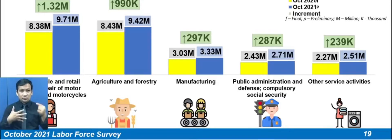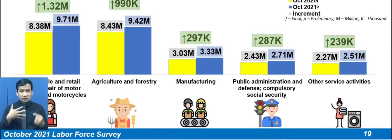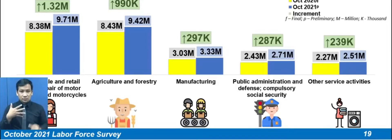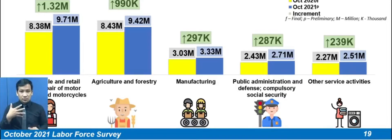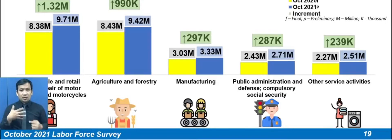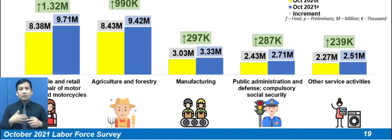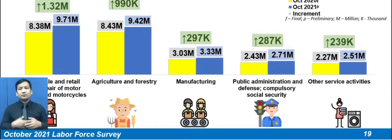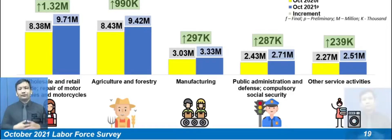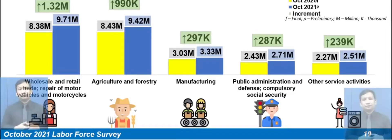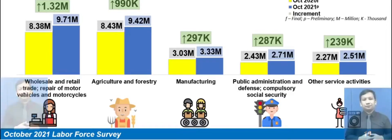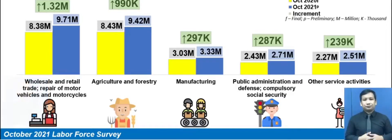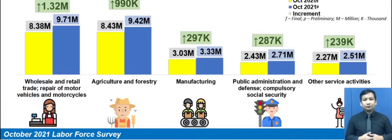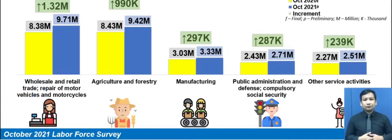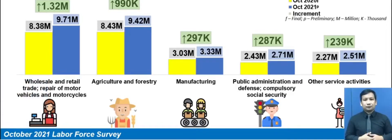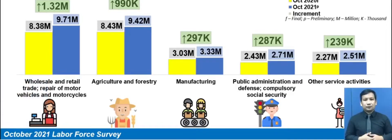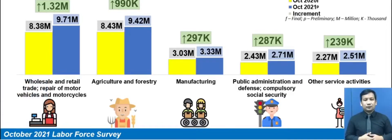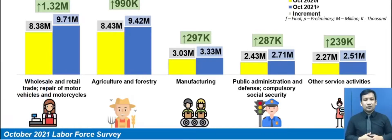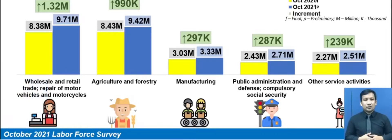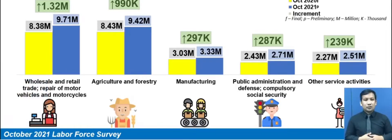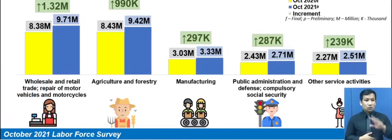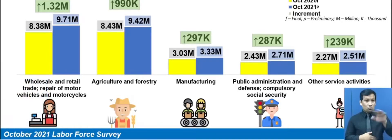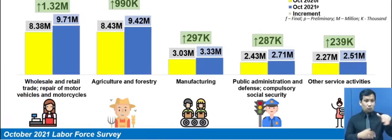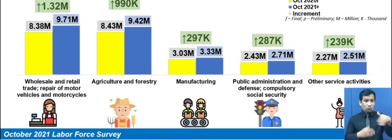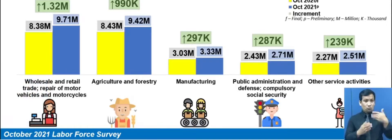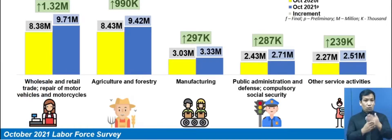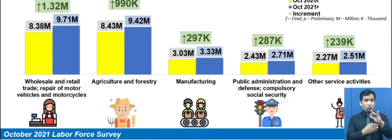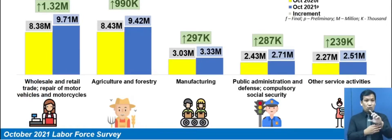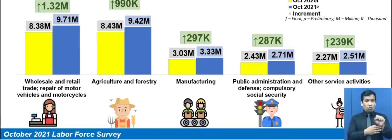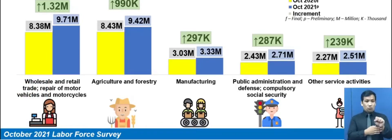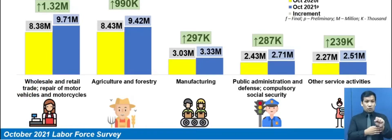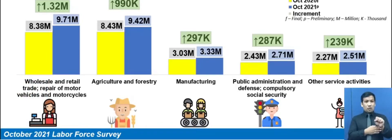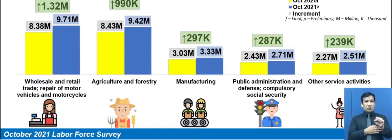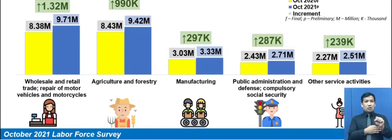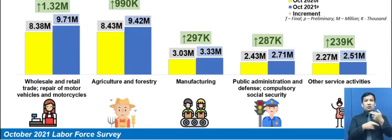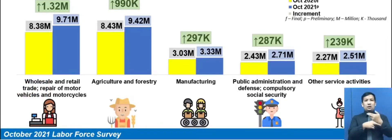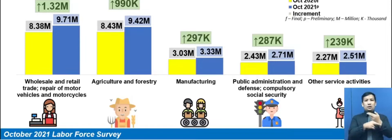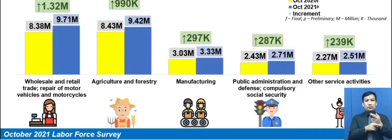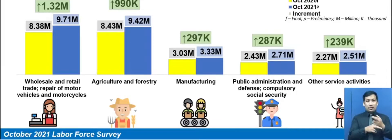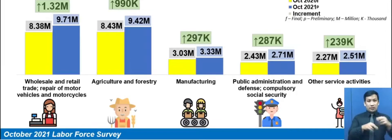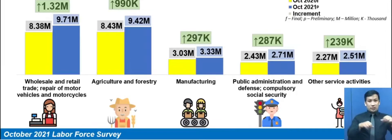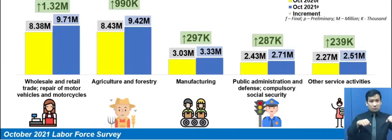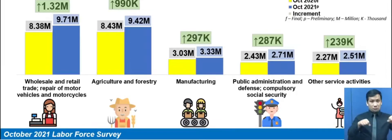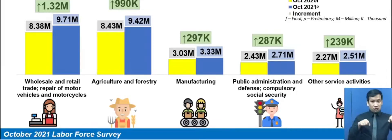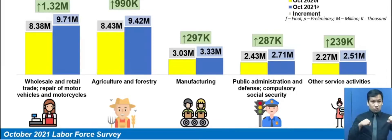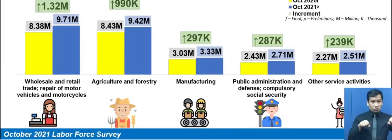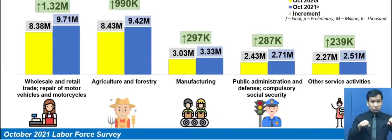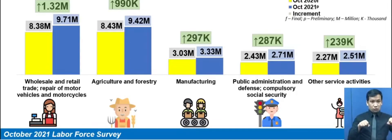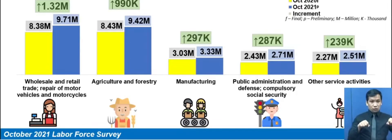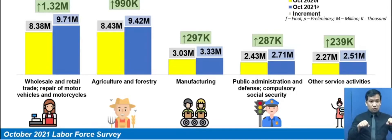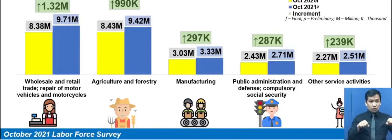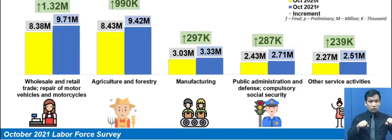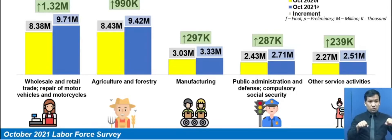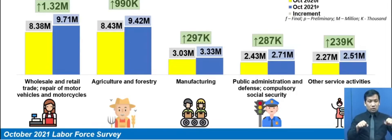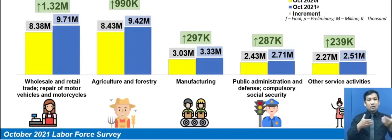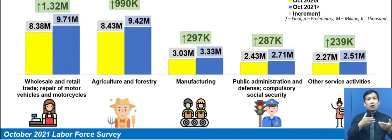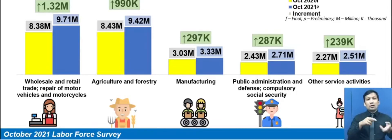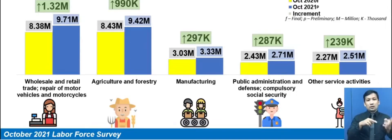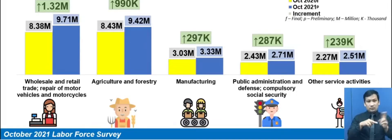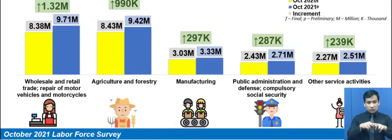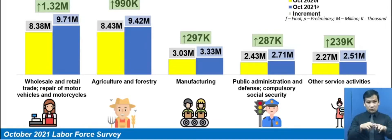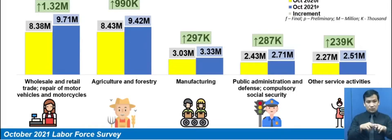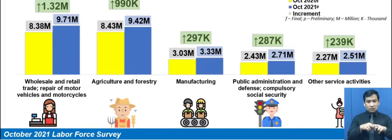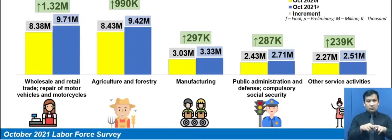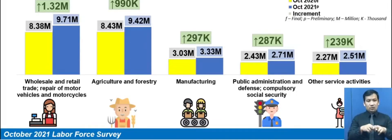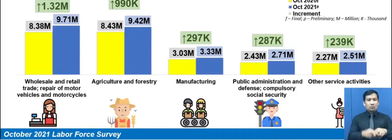Wholesale and Retail Trade, Repair of Motor Vehicles and Motorcycles may dagdag na